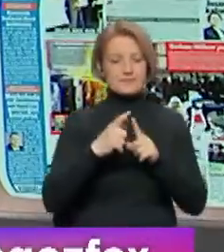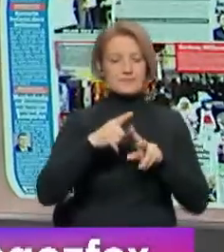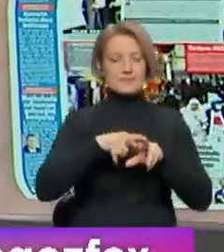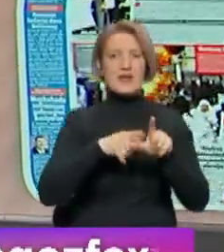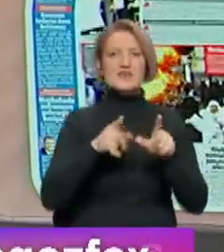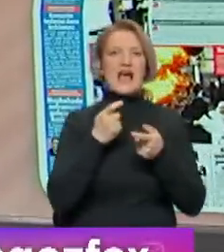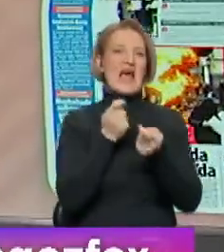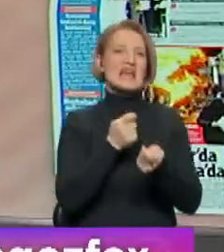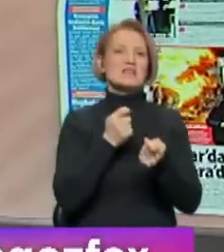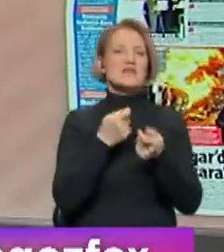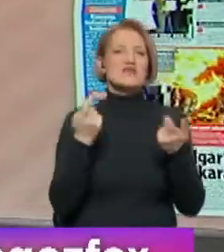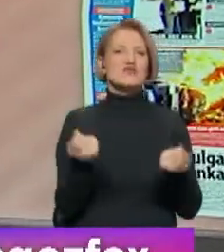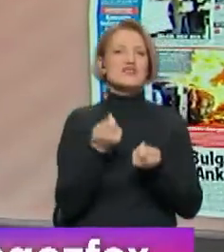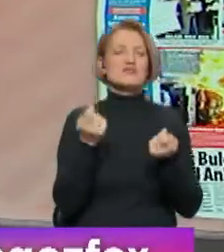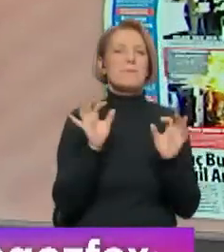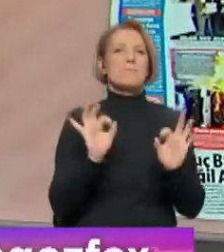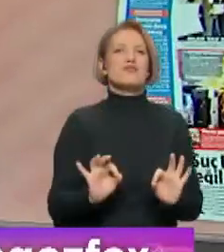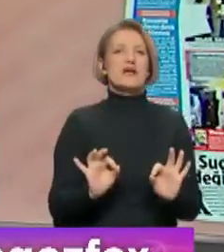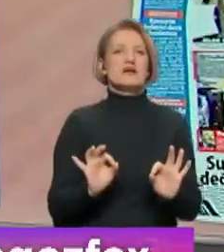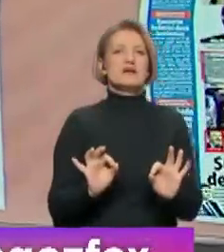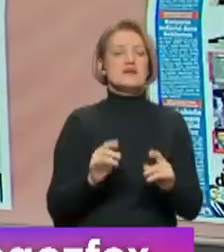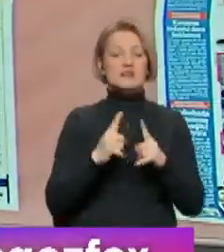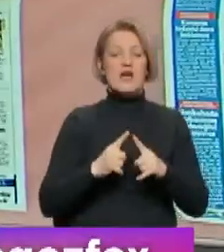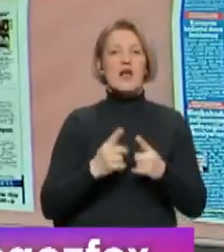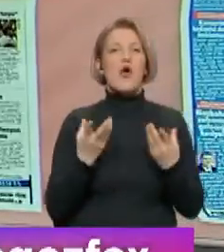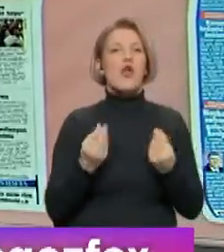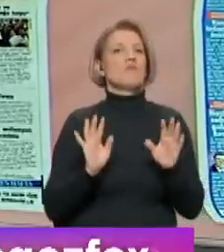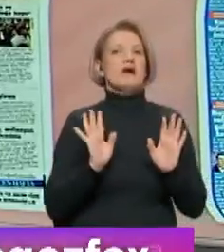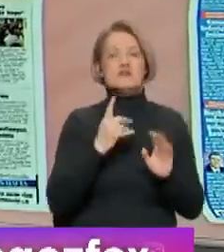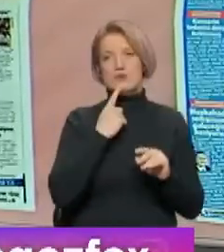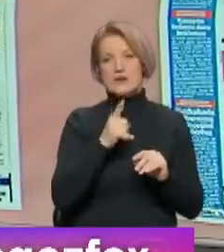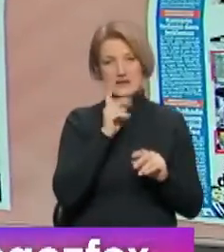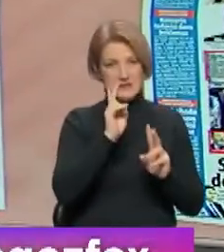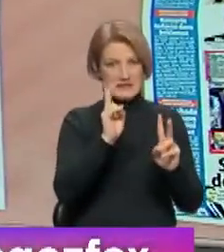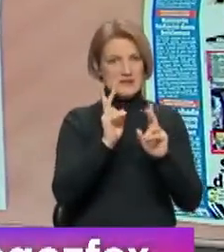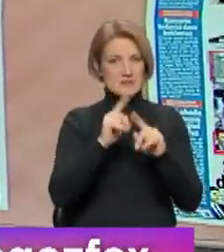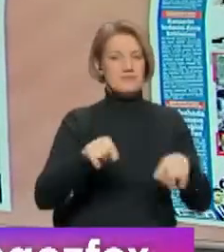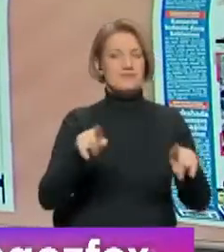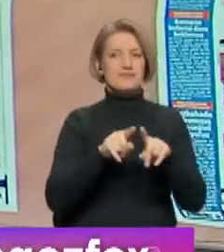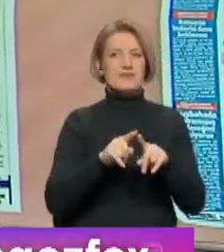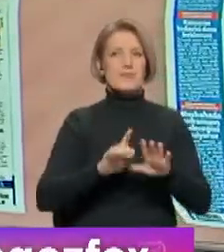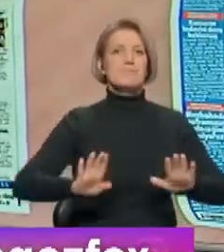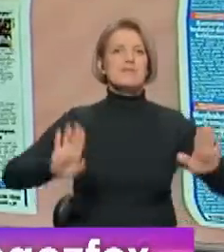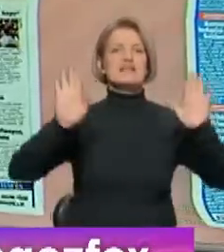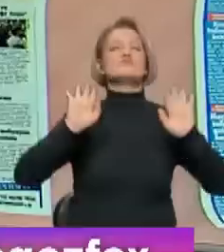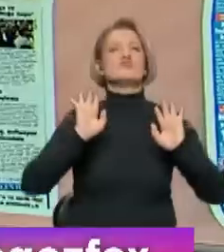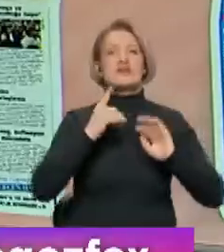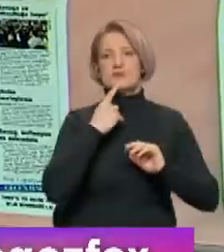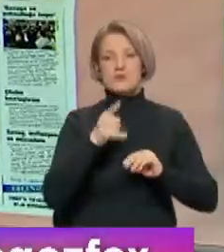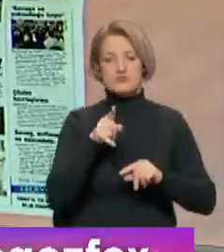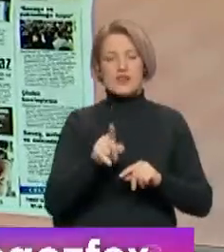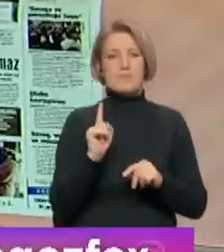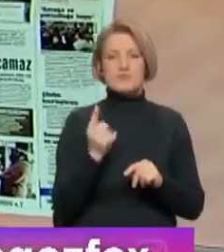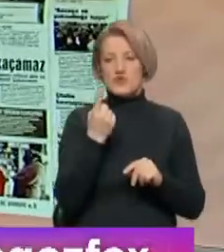eğitimdir çalışma başlangıcı sayılamaz Ama siz de bir yandan da pes etmeyeceğinizi söylüyorsunuz